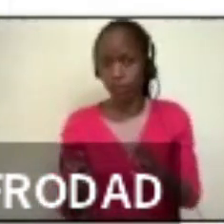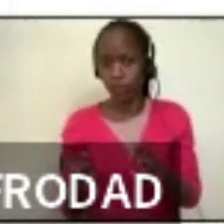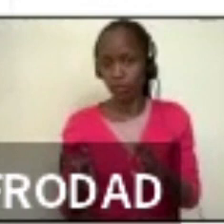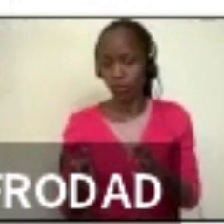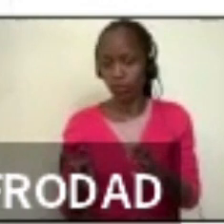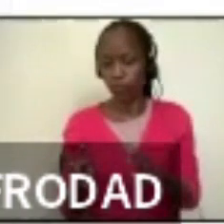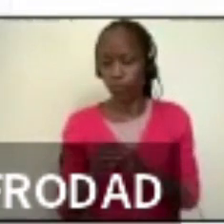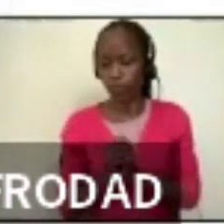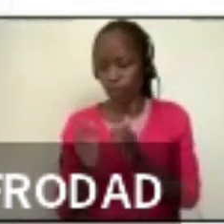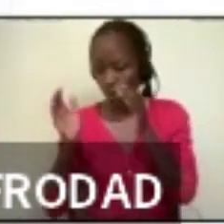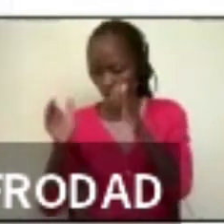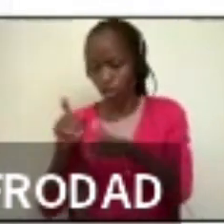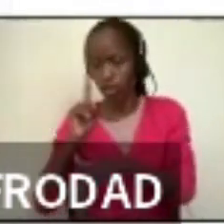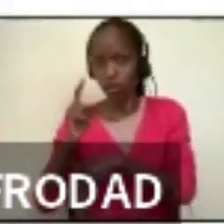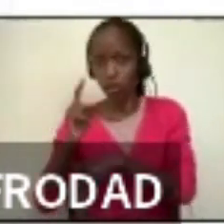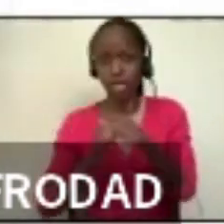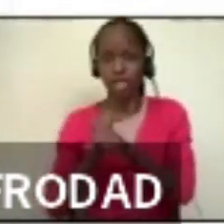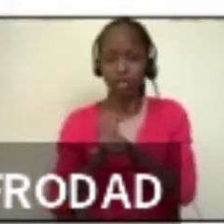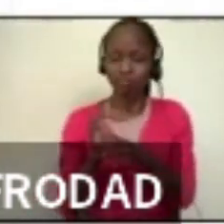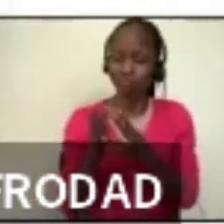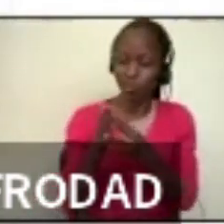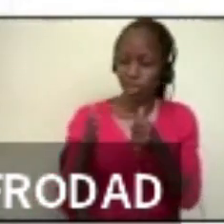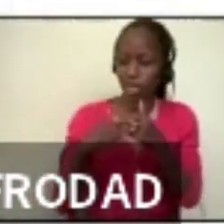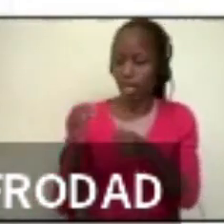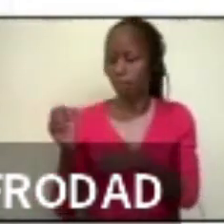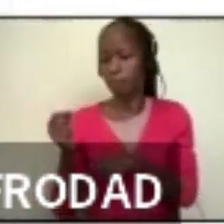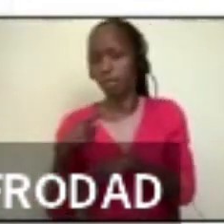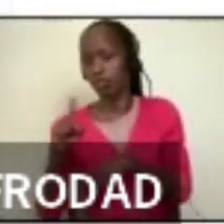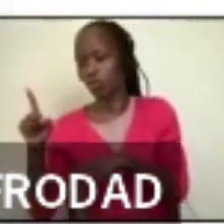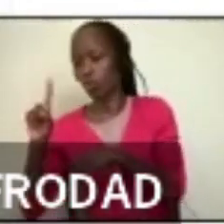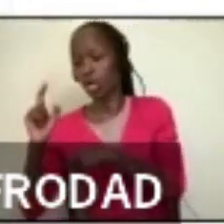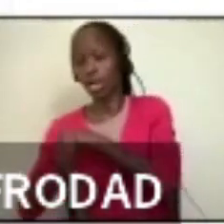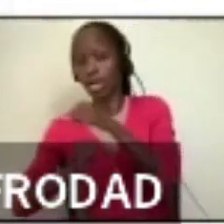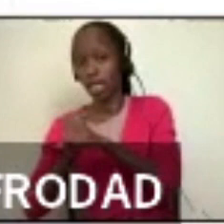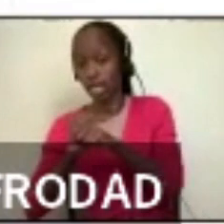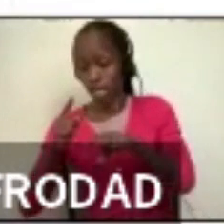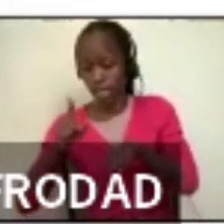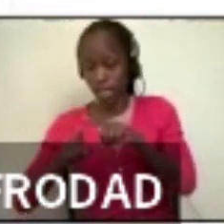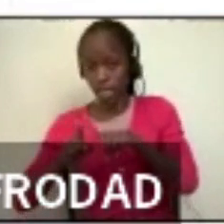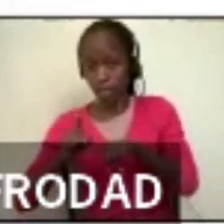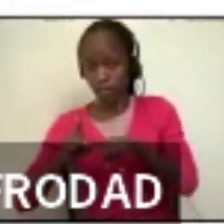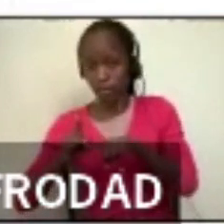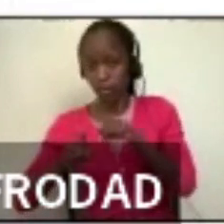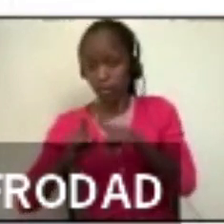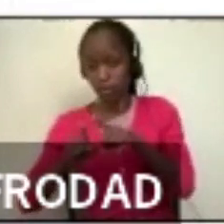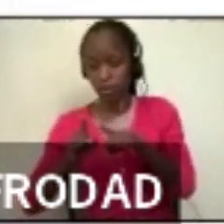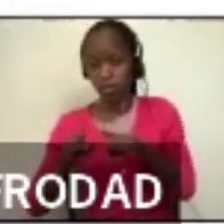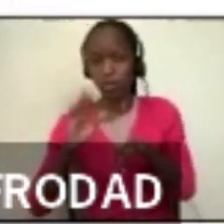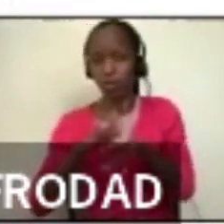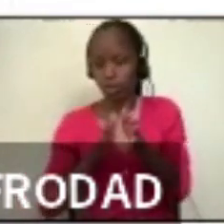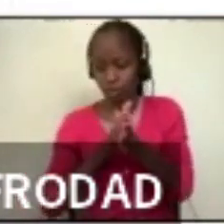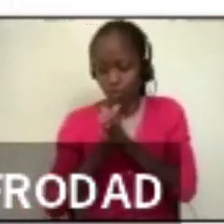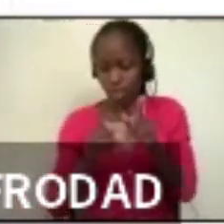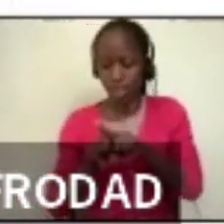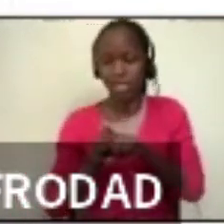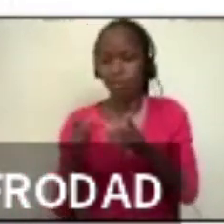entre 9 mois et 1 an. Cela dépend de l'inspiration, du travail et des difficultés. Mais quand